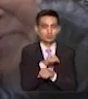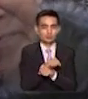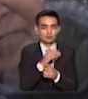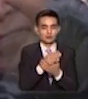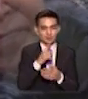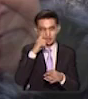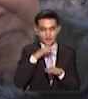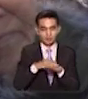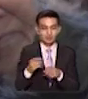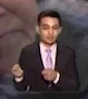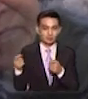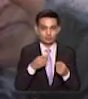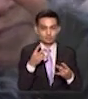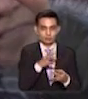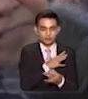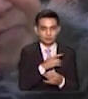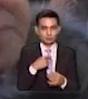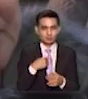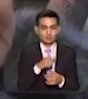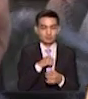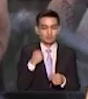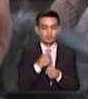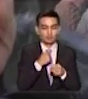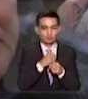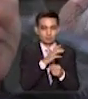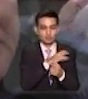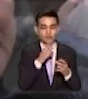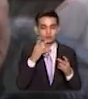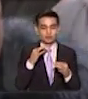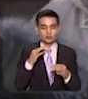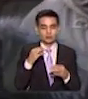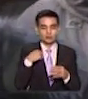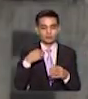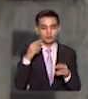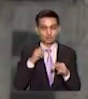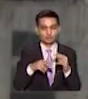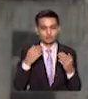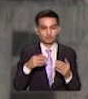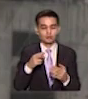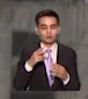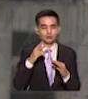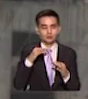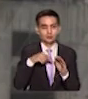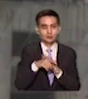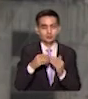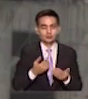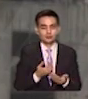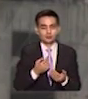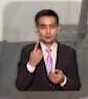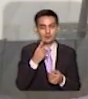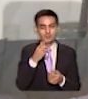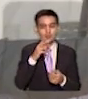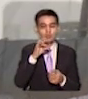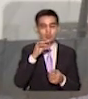тартып алып көлігерек болған, тартқан жоқ бұл. Соны өзіміз істедік оның бәрін. Уже бітірдік. Мердігер тұрғын үй кешенінің бірінші корпусын